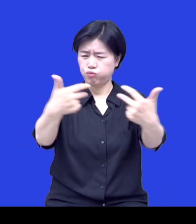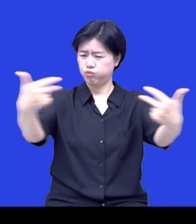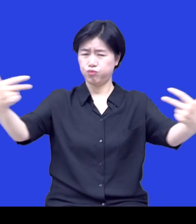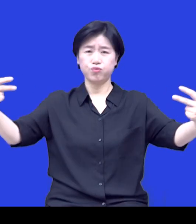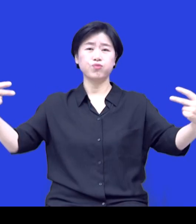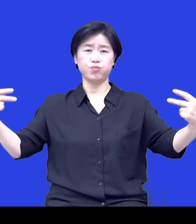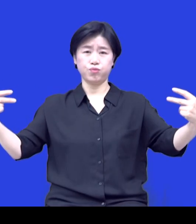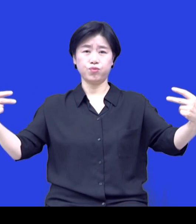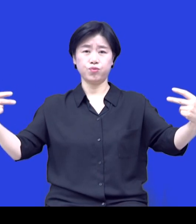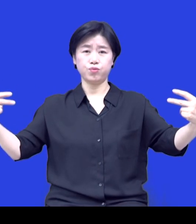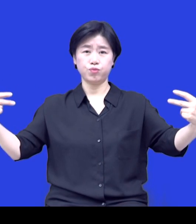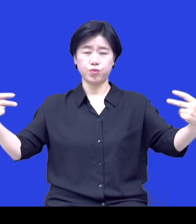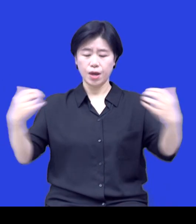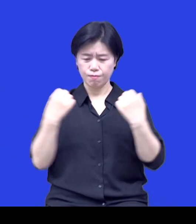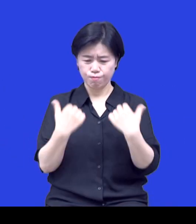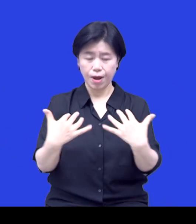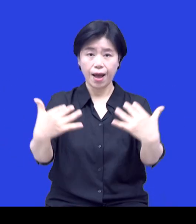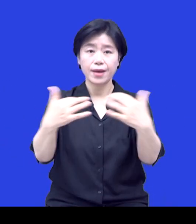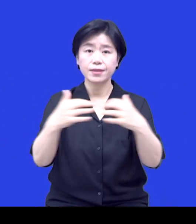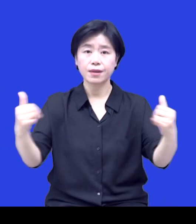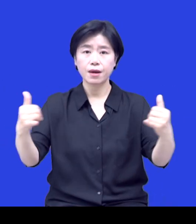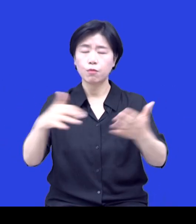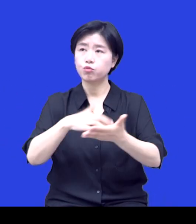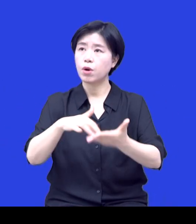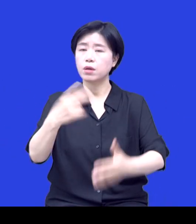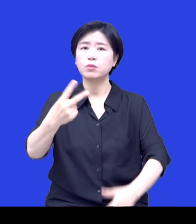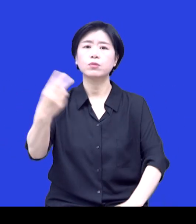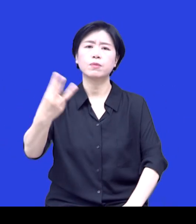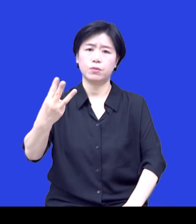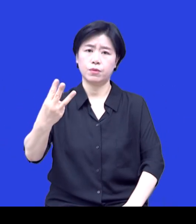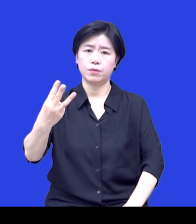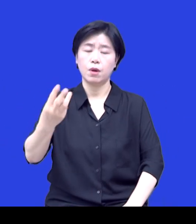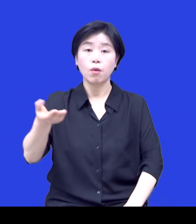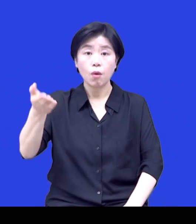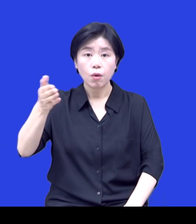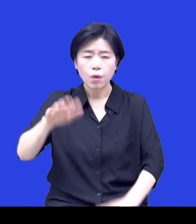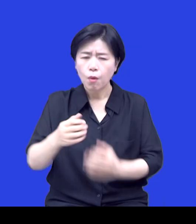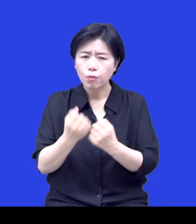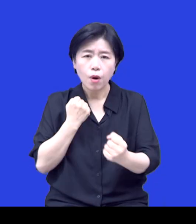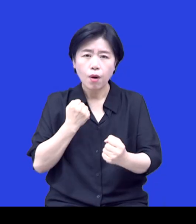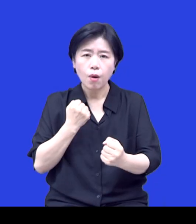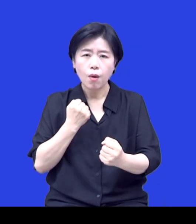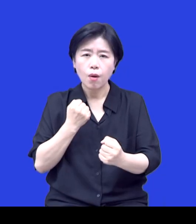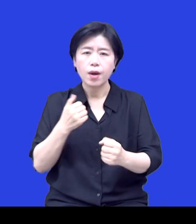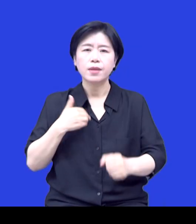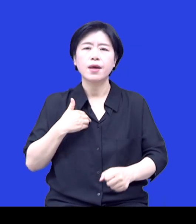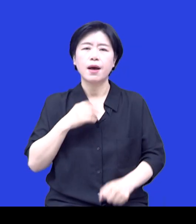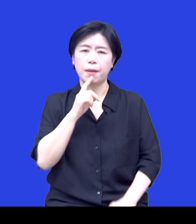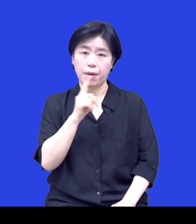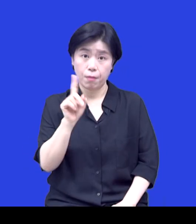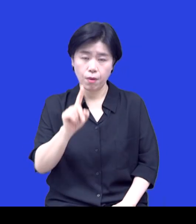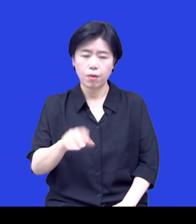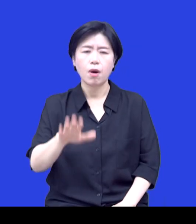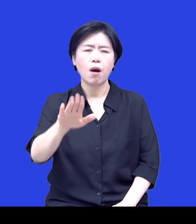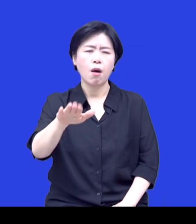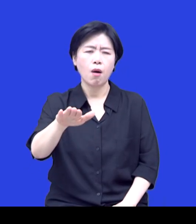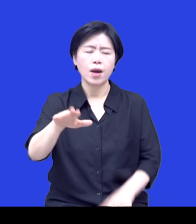본당에 2, 3천 명이 들어있는데 그래서 성만찬을 중단을 시켰어요. 한 1분 정도만 우리가 성령의